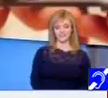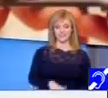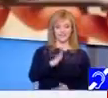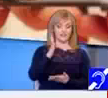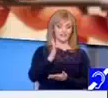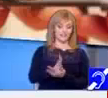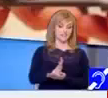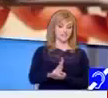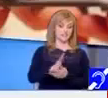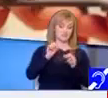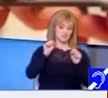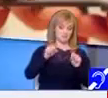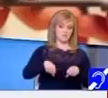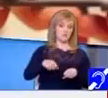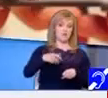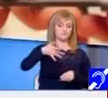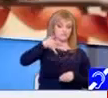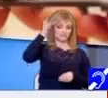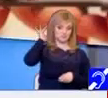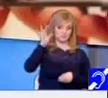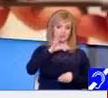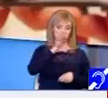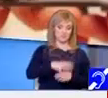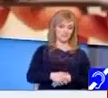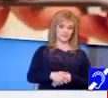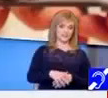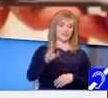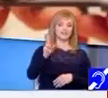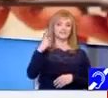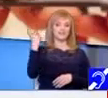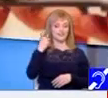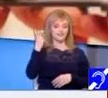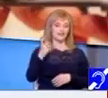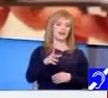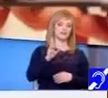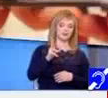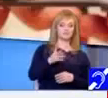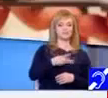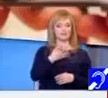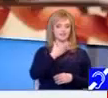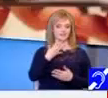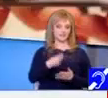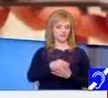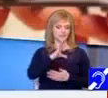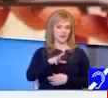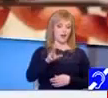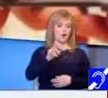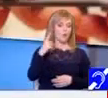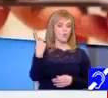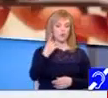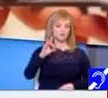Există o modă a tunsorilor pentru câini, cel puțin în rândul stiliștilor și al stăpânilor cu pretenții. Unul dintre cei mai renumiți